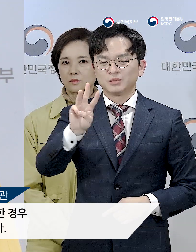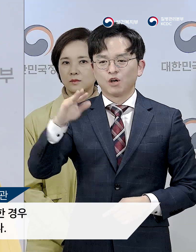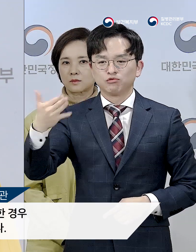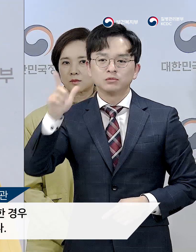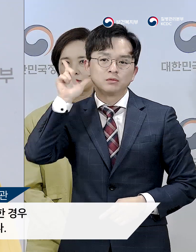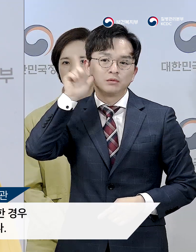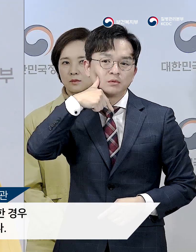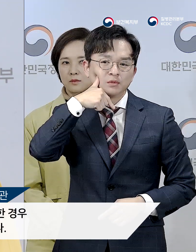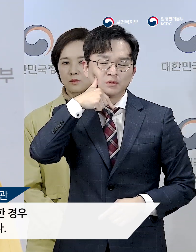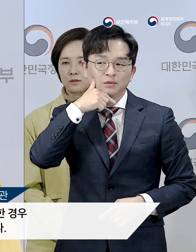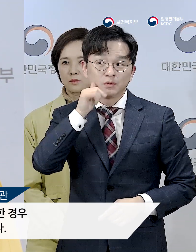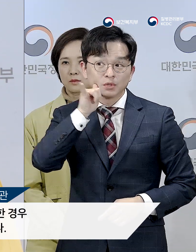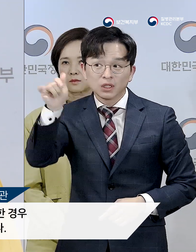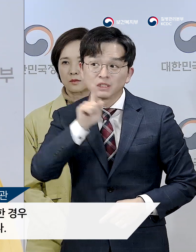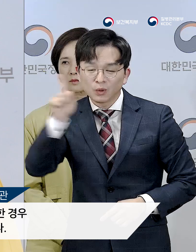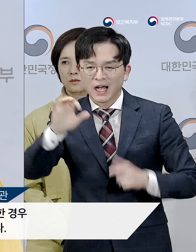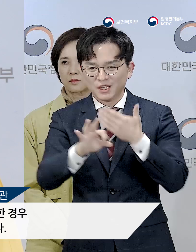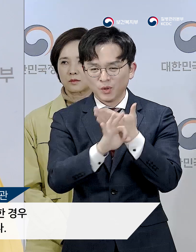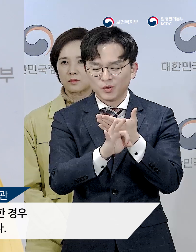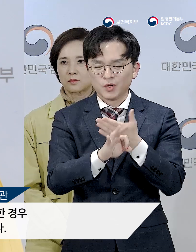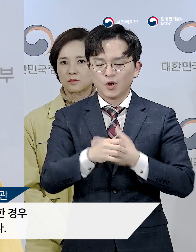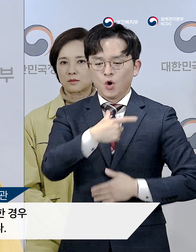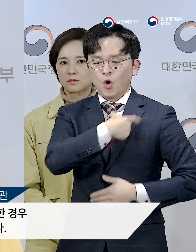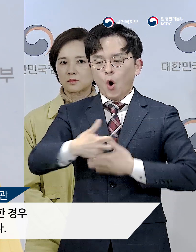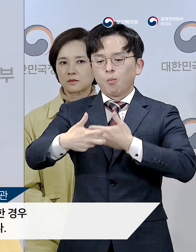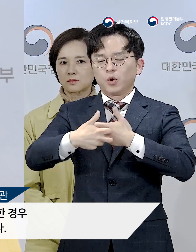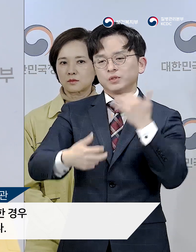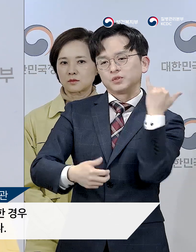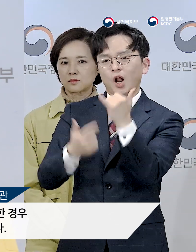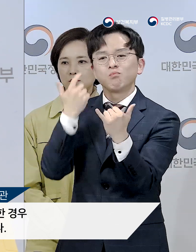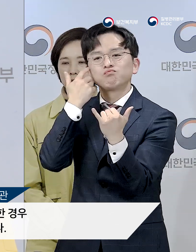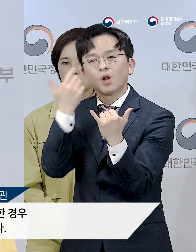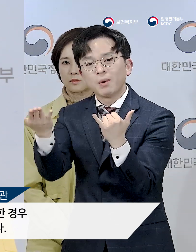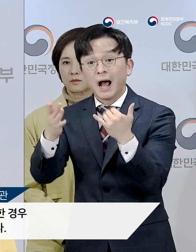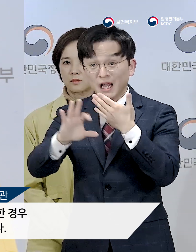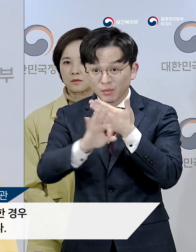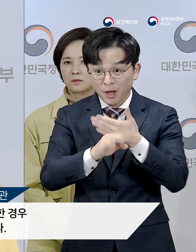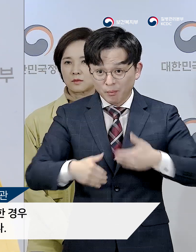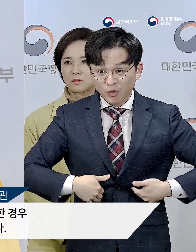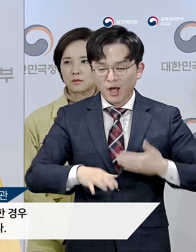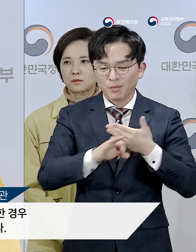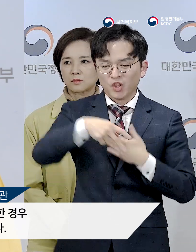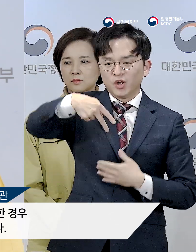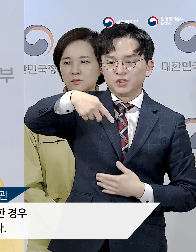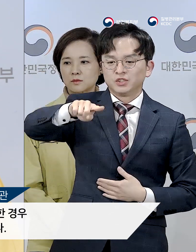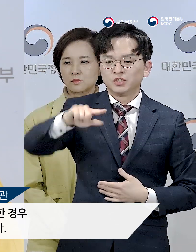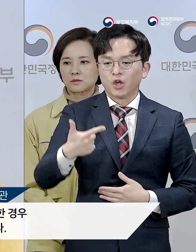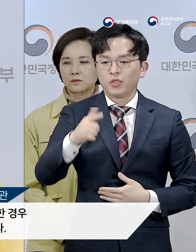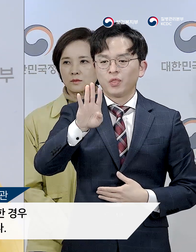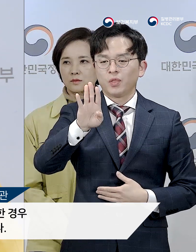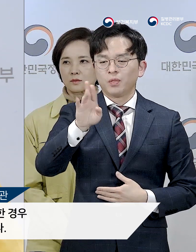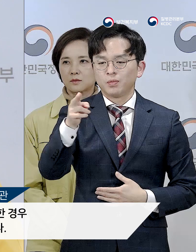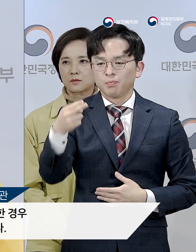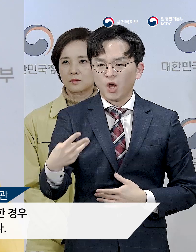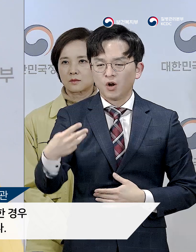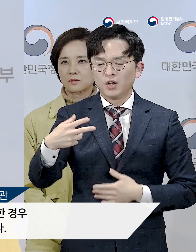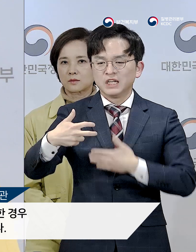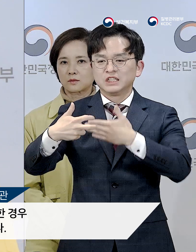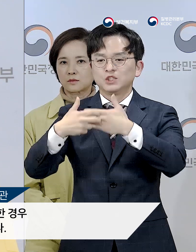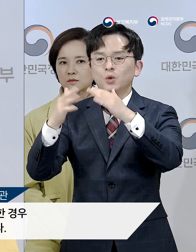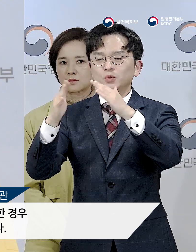콜센터나 보건소로 먼저 상담을 하고 필요한 경우 선별진료소를 찾아가서 검사를 받으시기